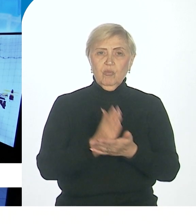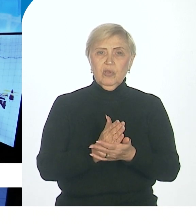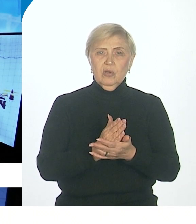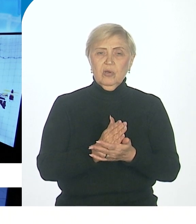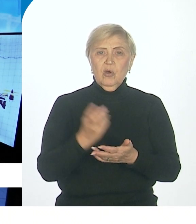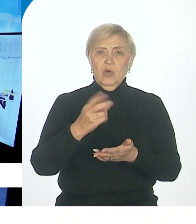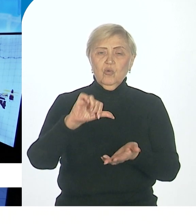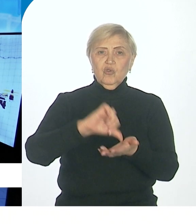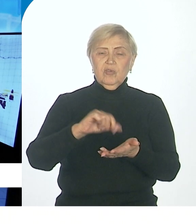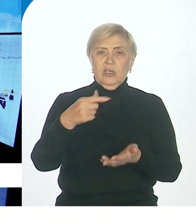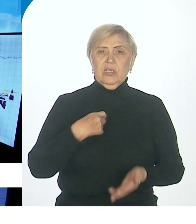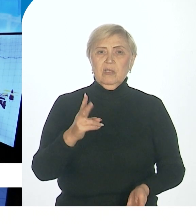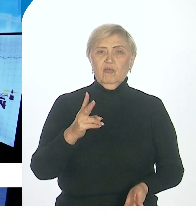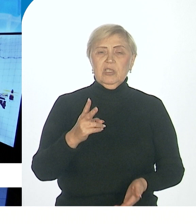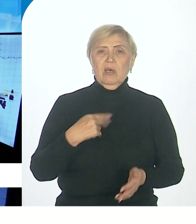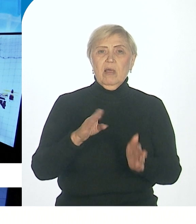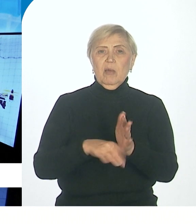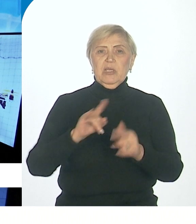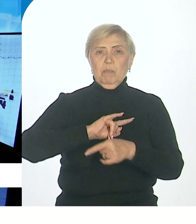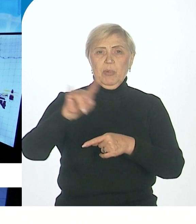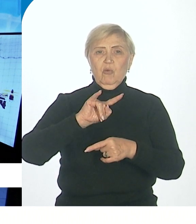с которыми надо участвовать на кибердроме. И